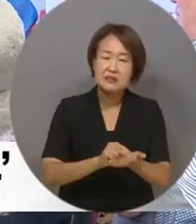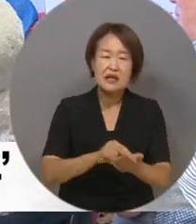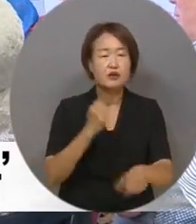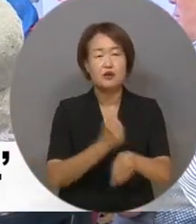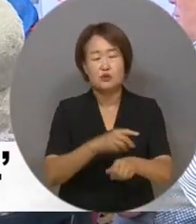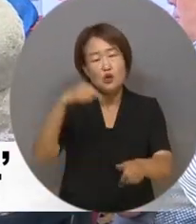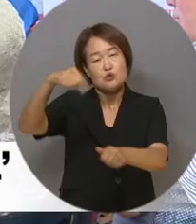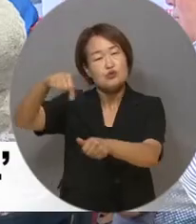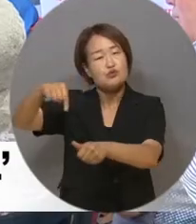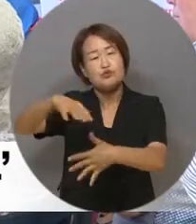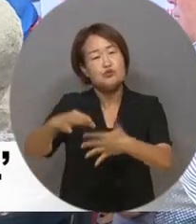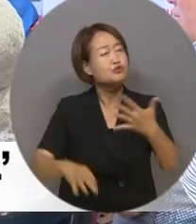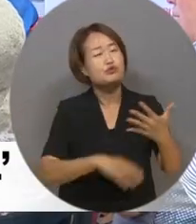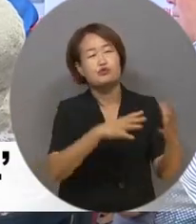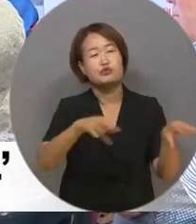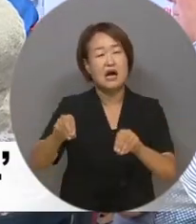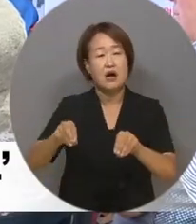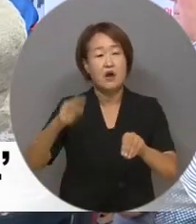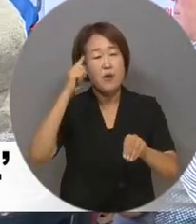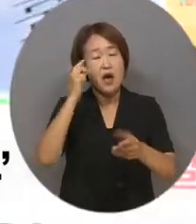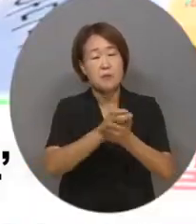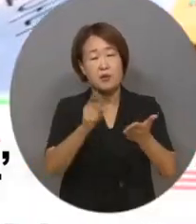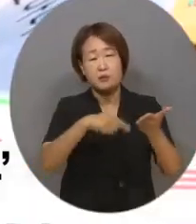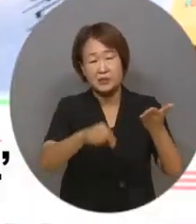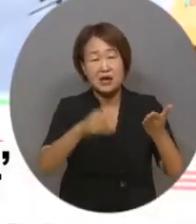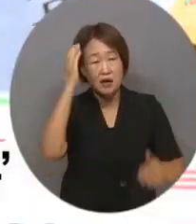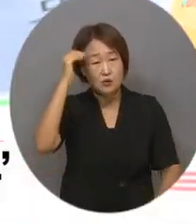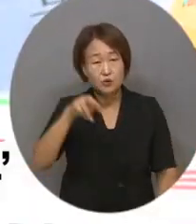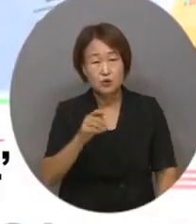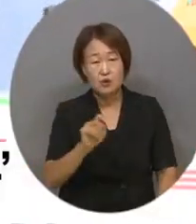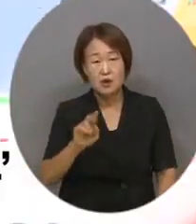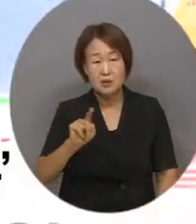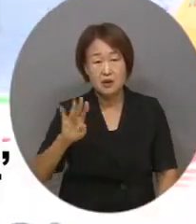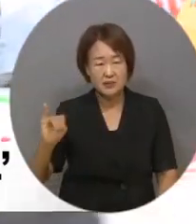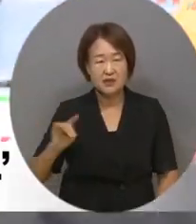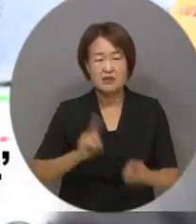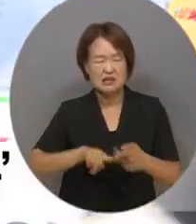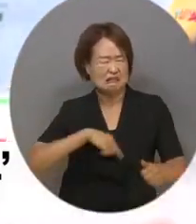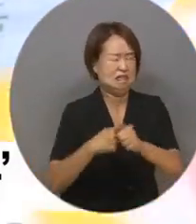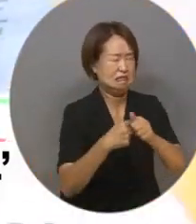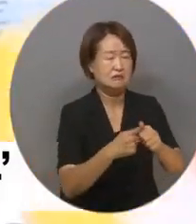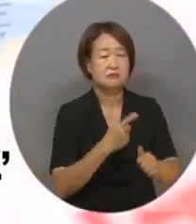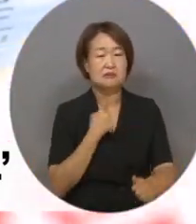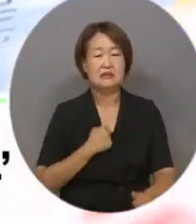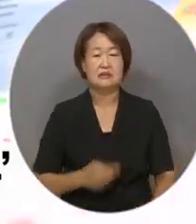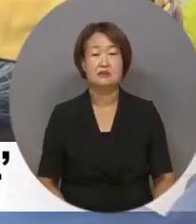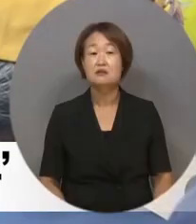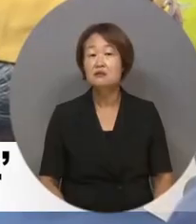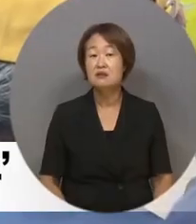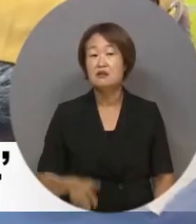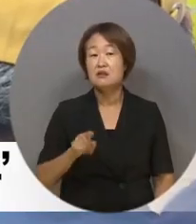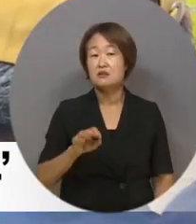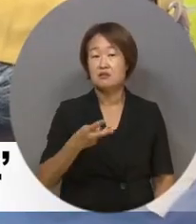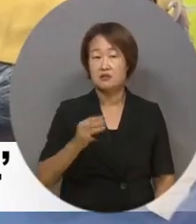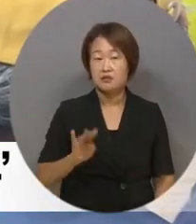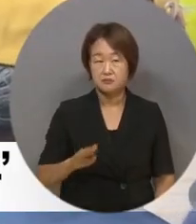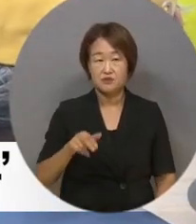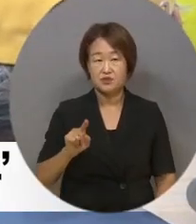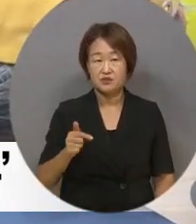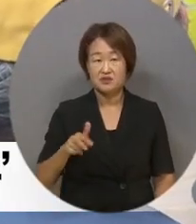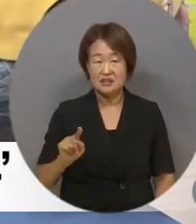중단하게 됐습니다. 이들은 법인인 한국소아마비협회에 규탄의 목소리를 냈습니다. 적립전자가 폐업에